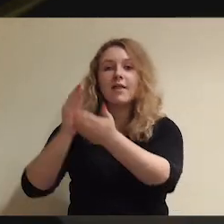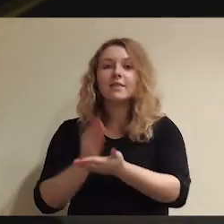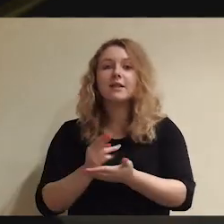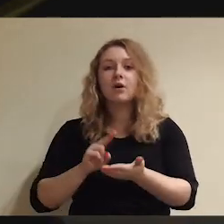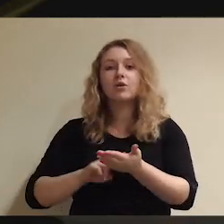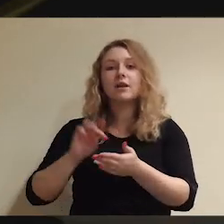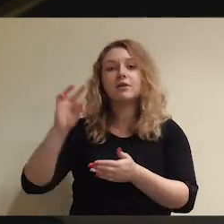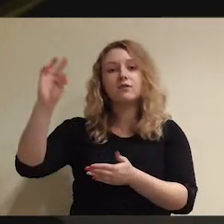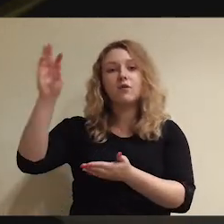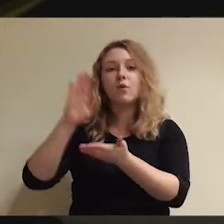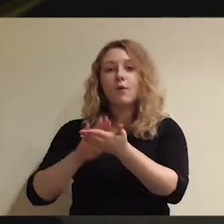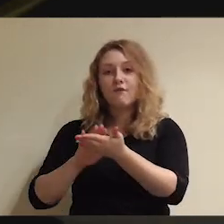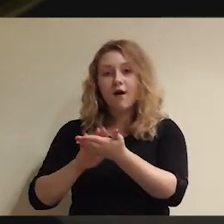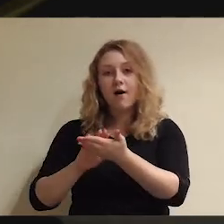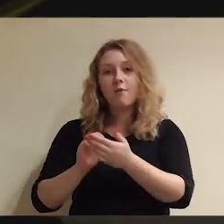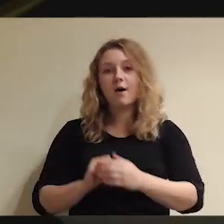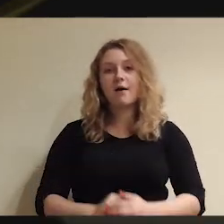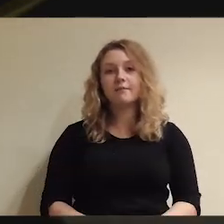chwałę.